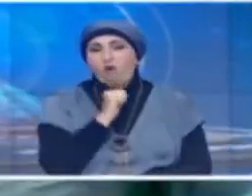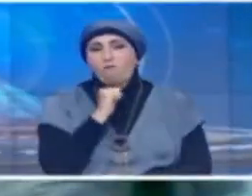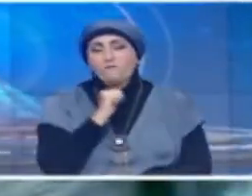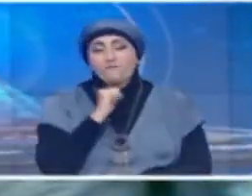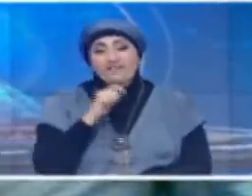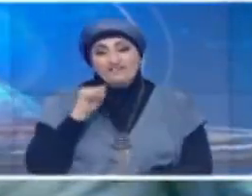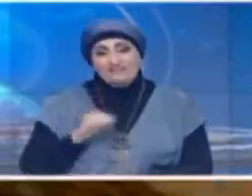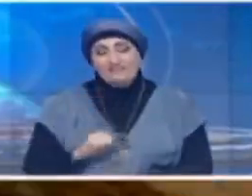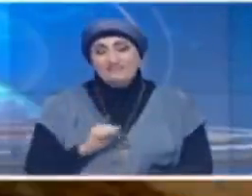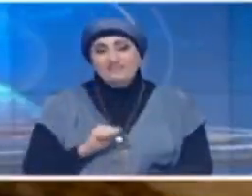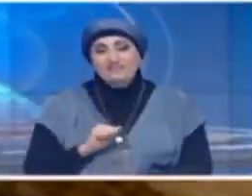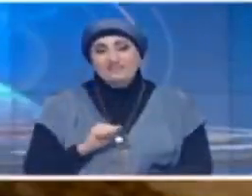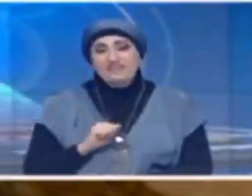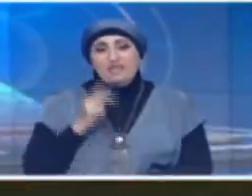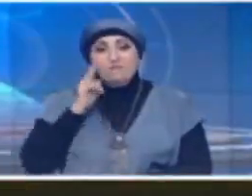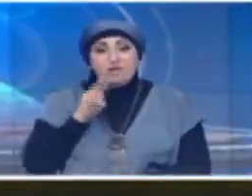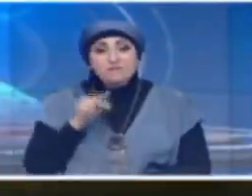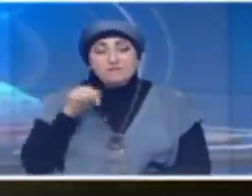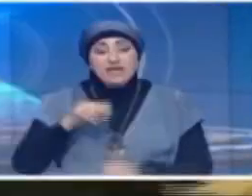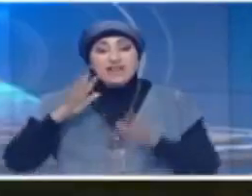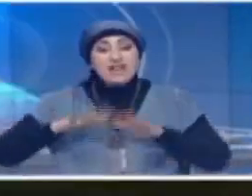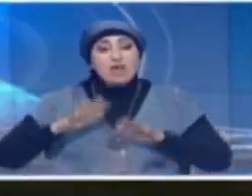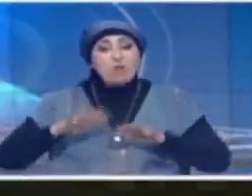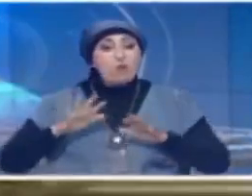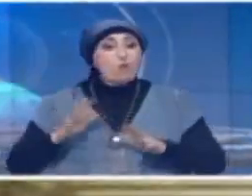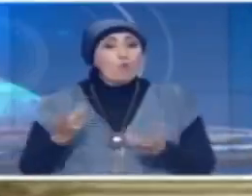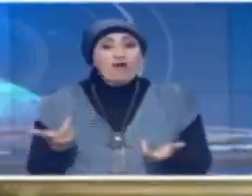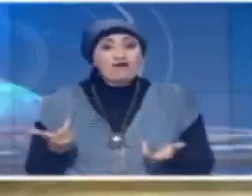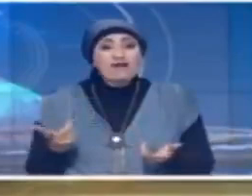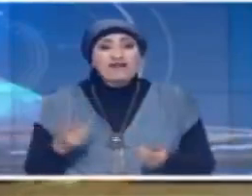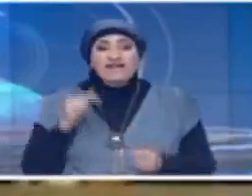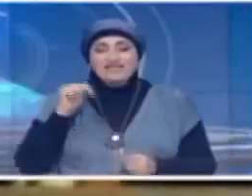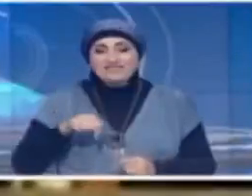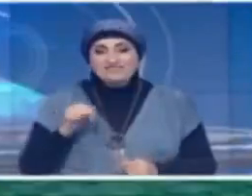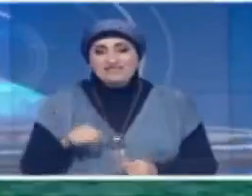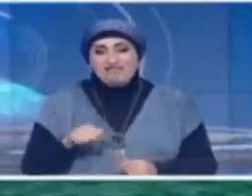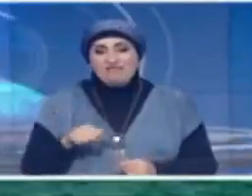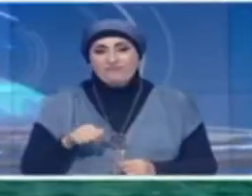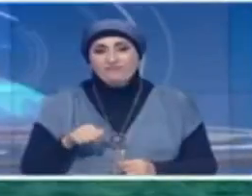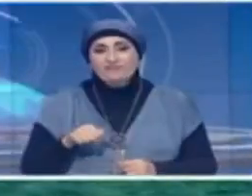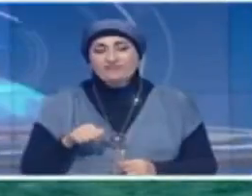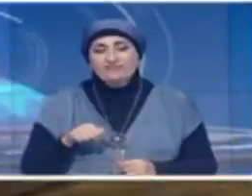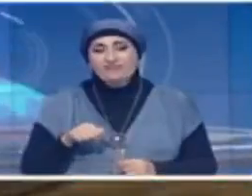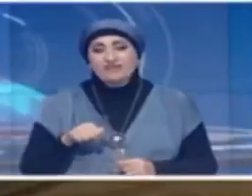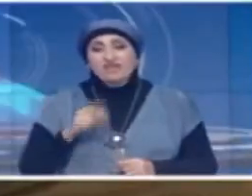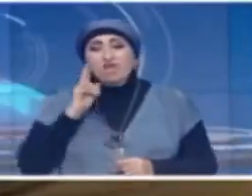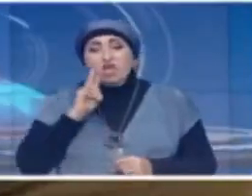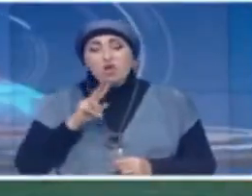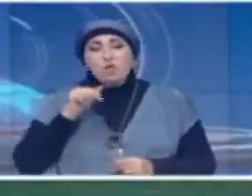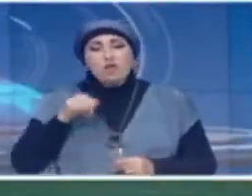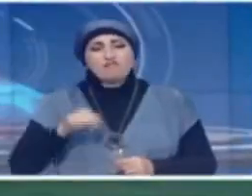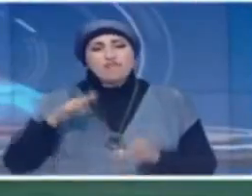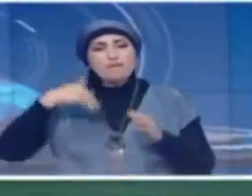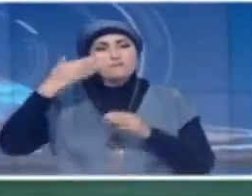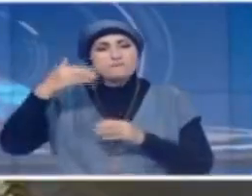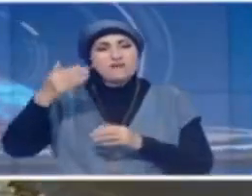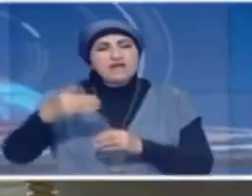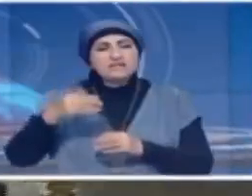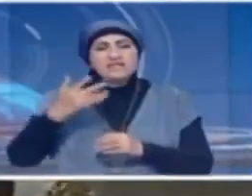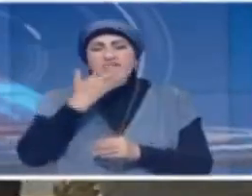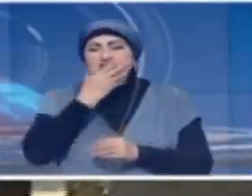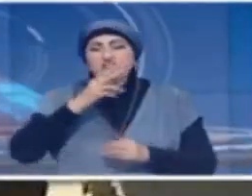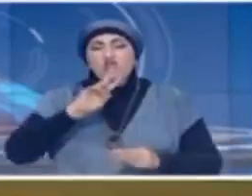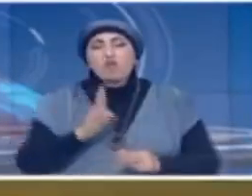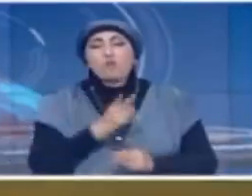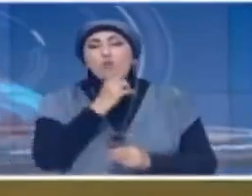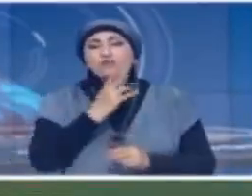يدخلك في كوابيس ما بالك اذا حدث على الواقع، وبالتالي الامر كان سوف ياخذ مصر الى مسار شبيه